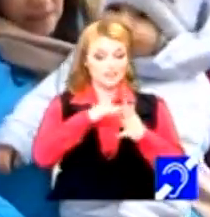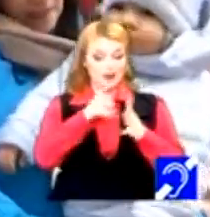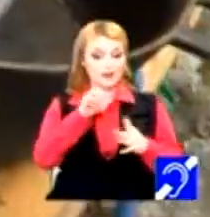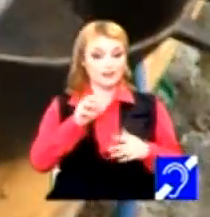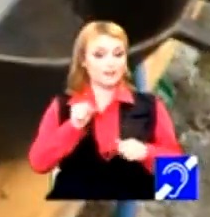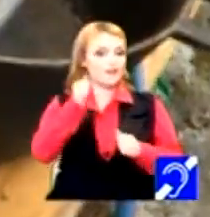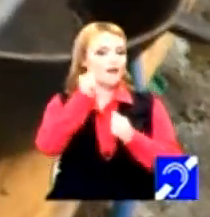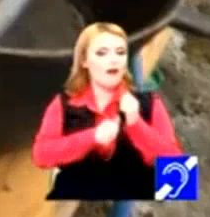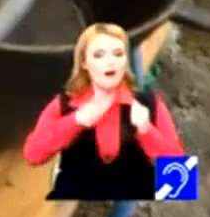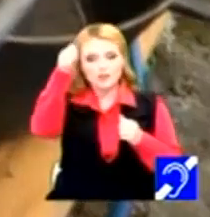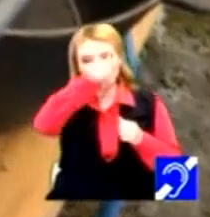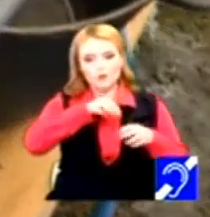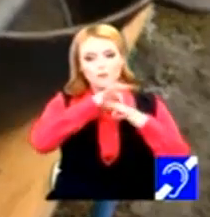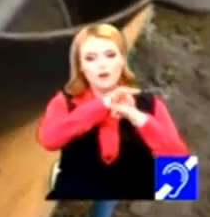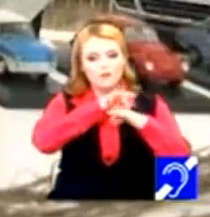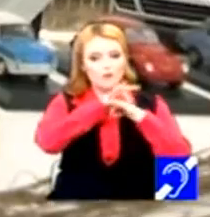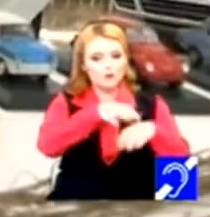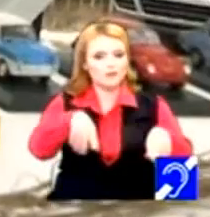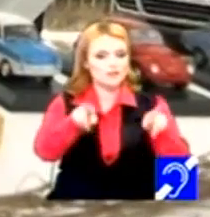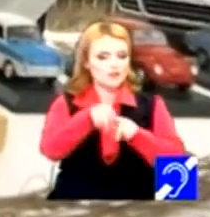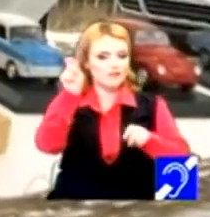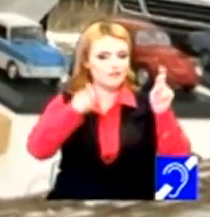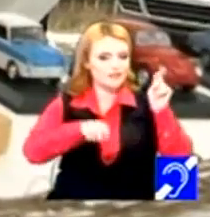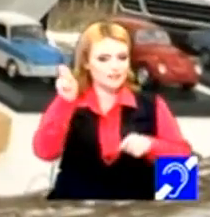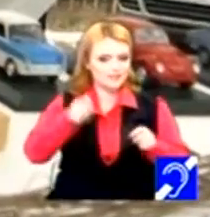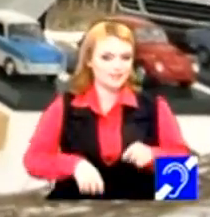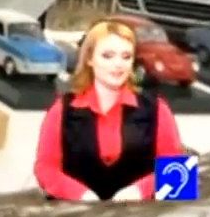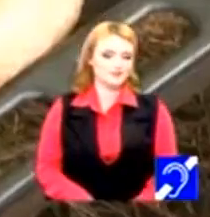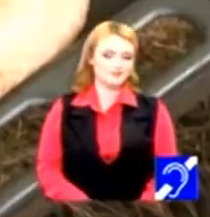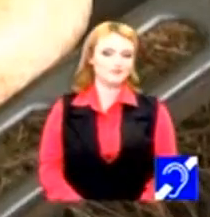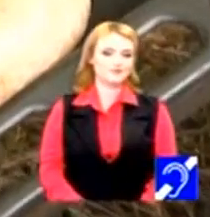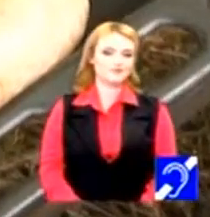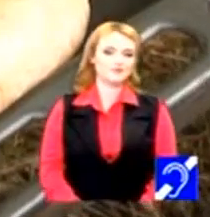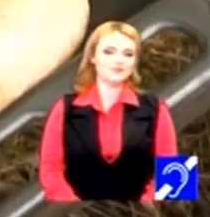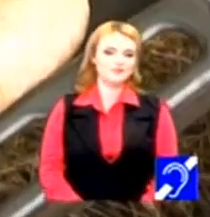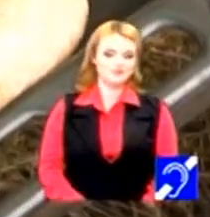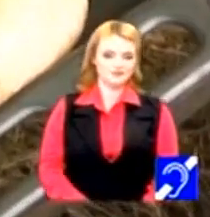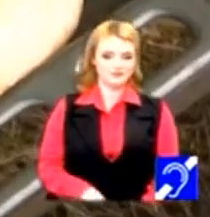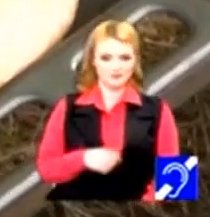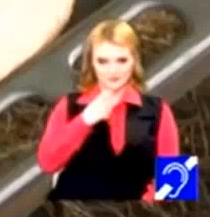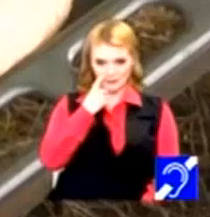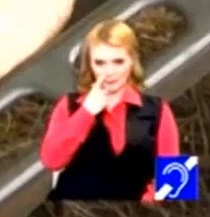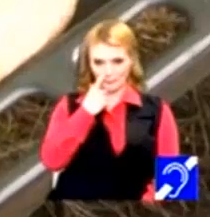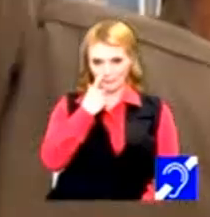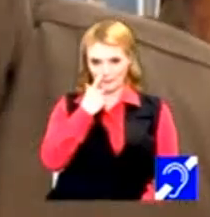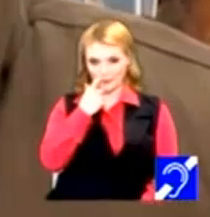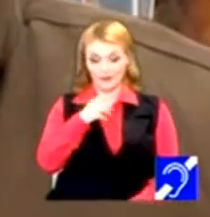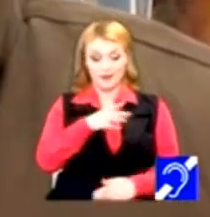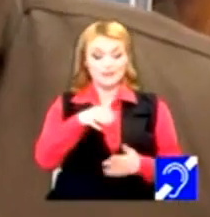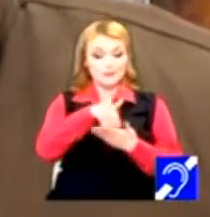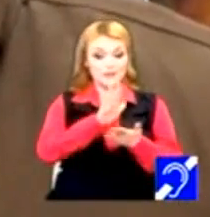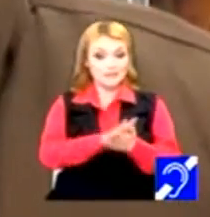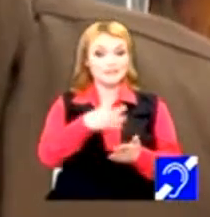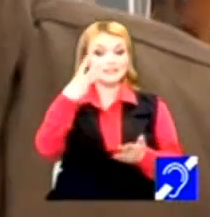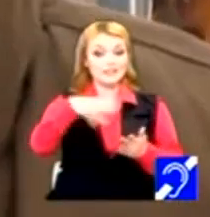zeci de festivaluri culinare prin care sunt promovate produsele tradiționale specifice zonei. Sunt 36 de echipe cu